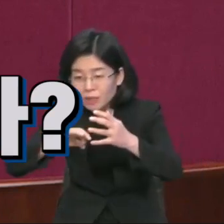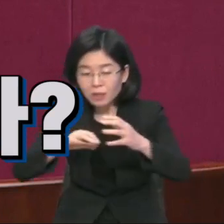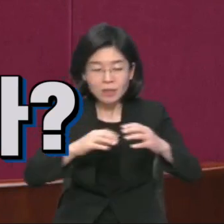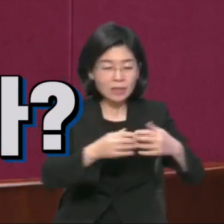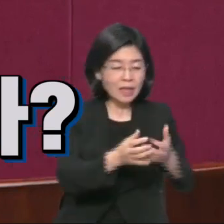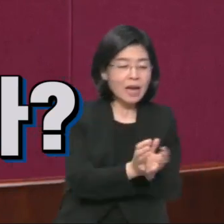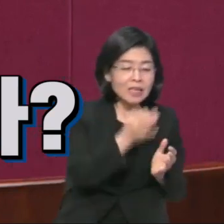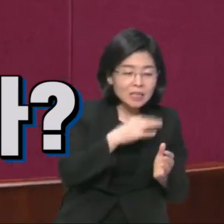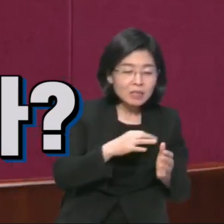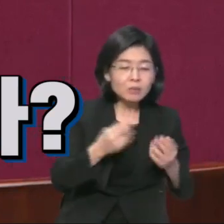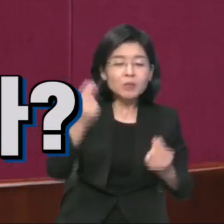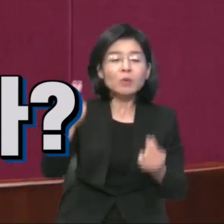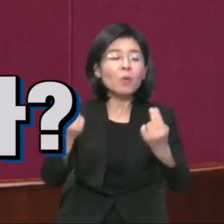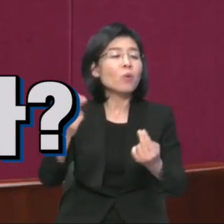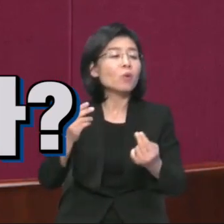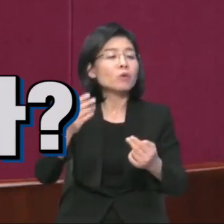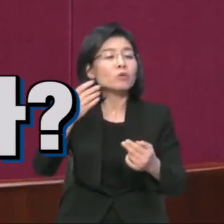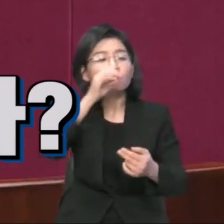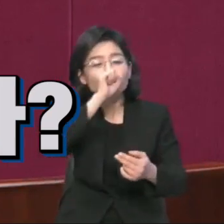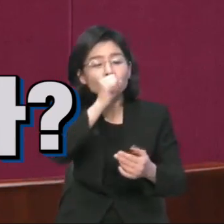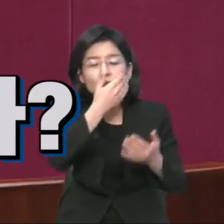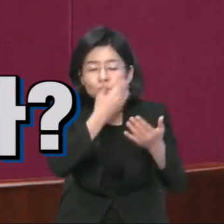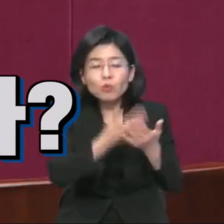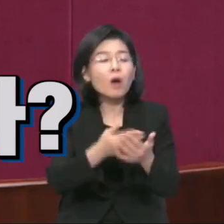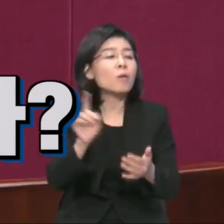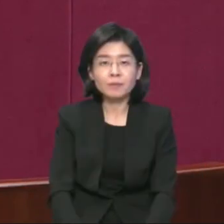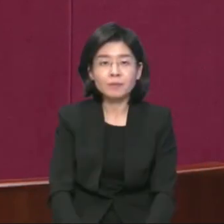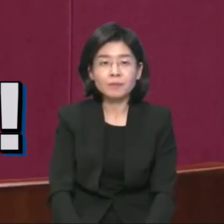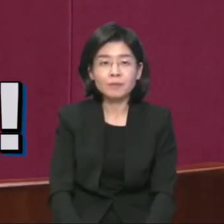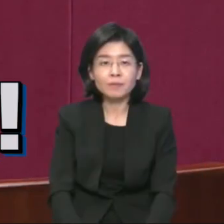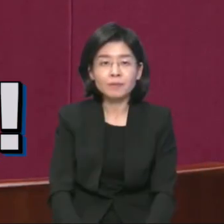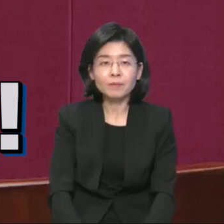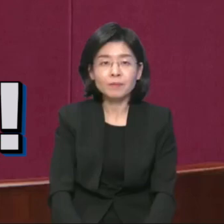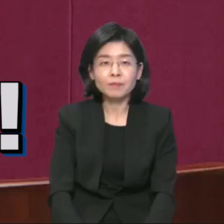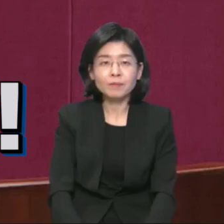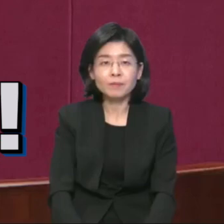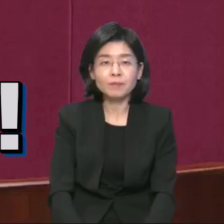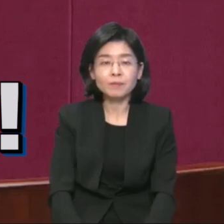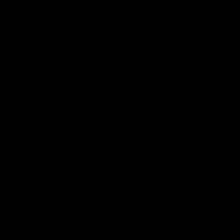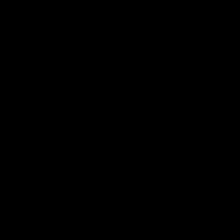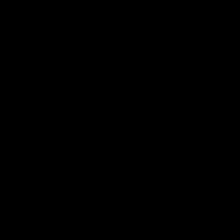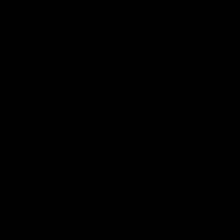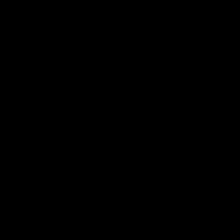대체 국익이 중요합니까? 당의 이익이 중요합니까? 부끄러운 줄 알아야죠.